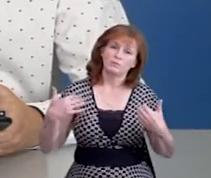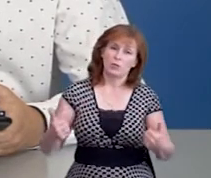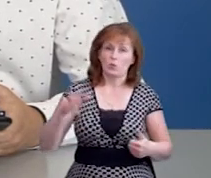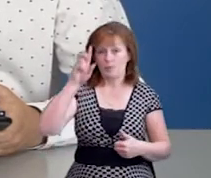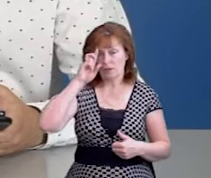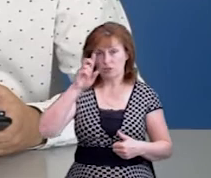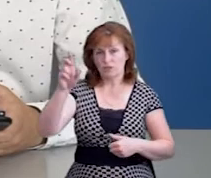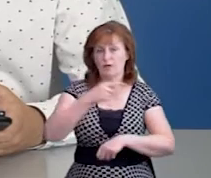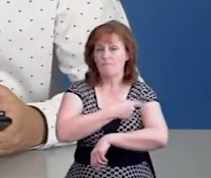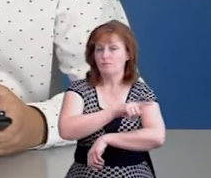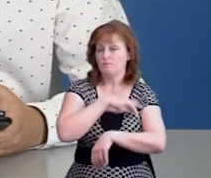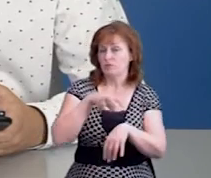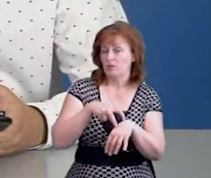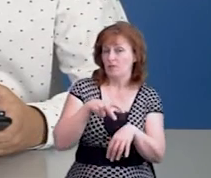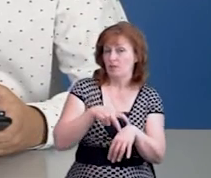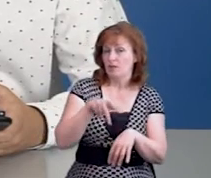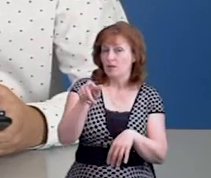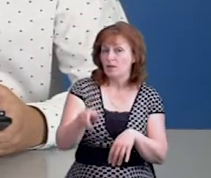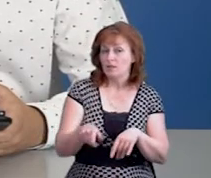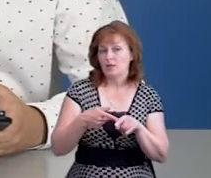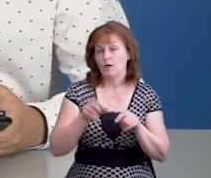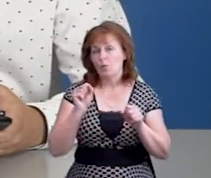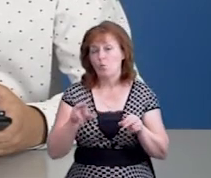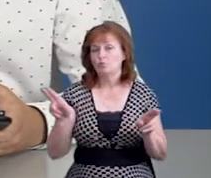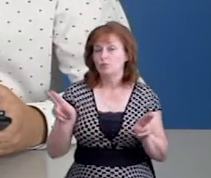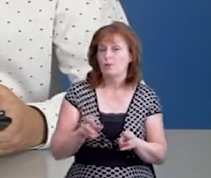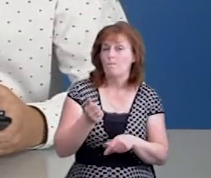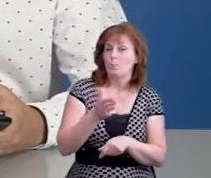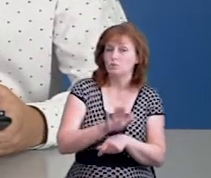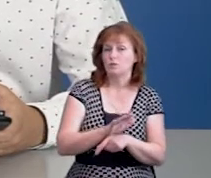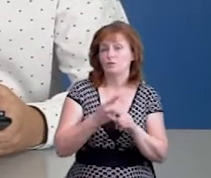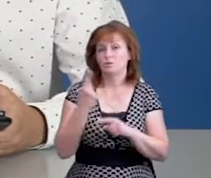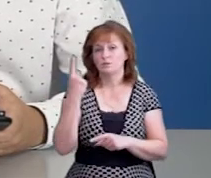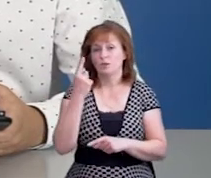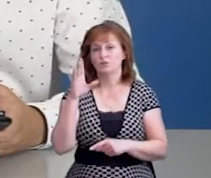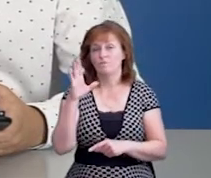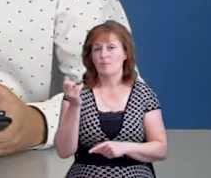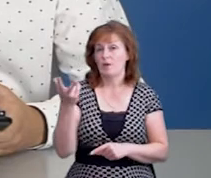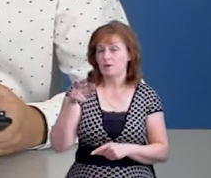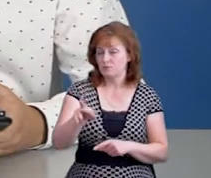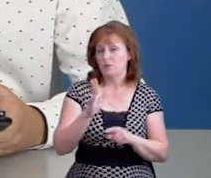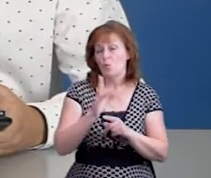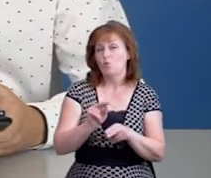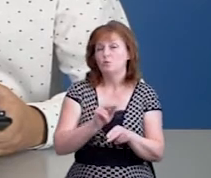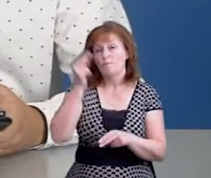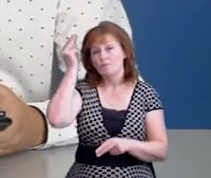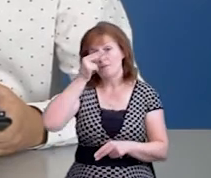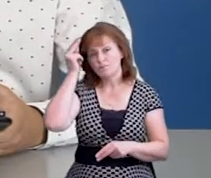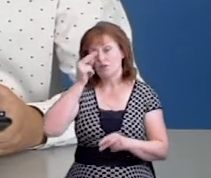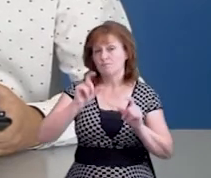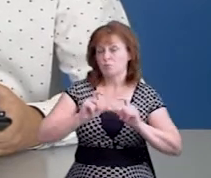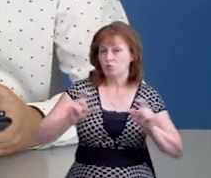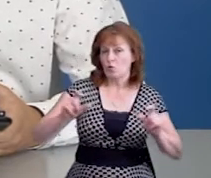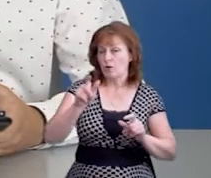лікар розробили низку правил і постанов, за якими в умовах епідемії з 1 вересня будуть навчатися школярі та студенти.